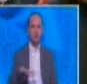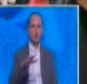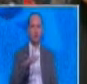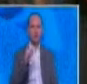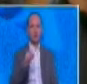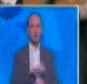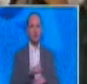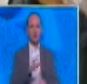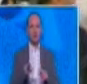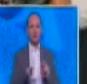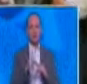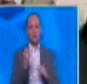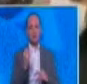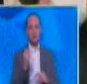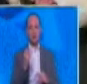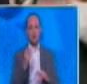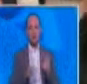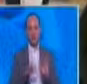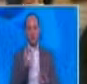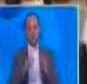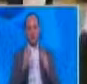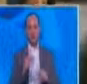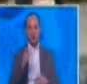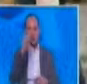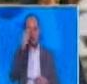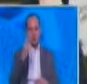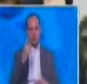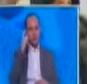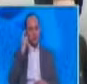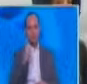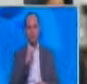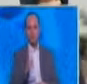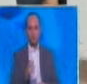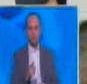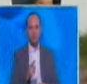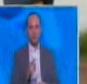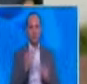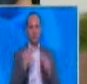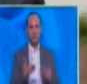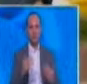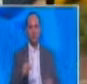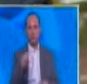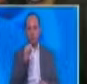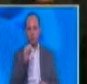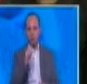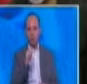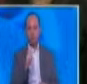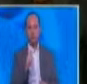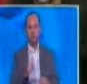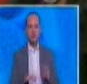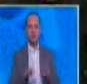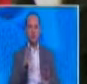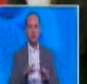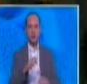ve her zaman biz kanser tedavisine alan hastalara verdiğimiz önerileri vereceğiz. Bol sıvı alınmasını,